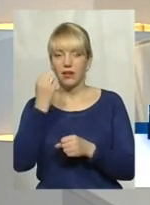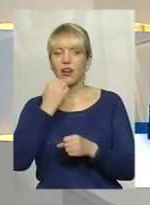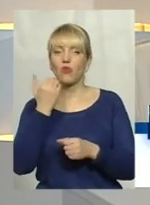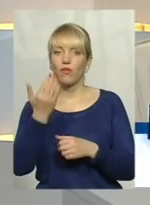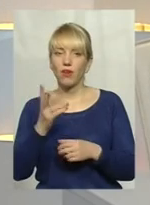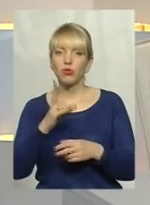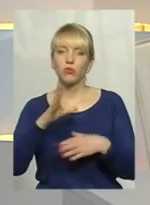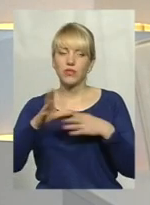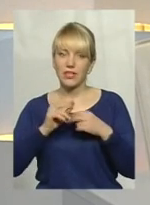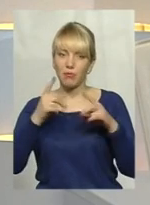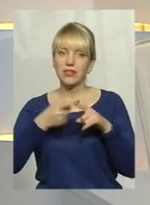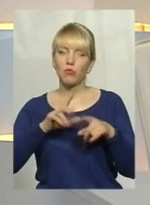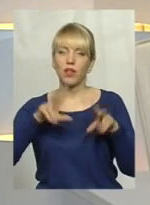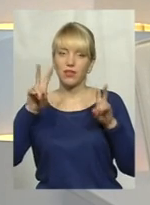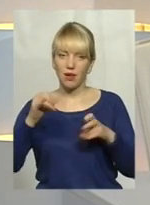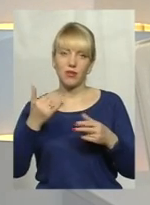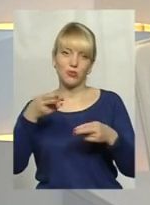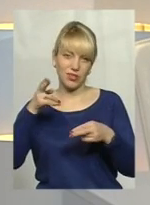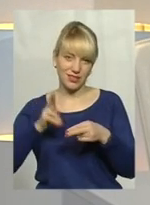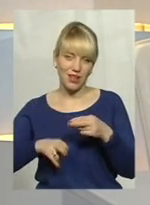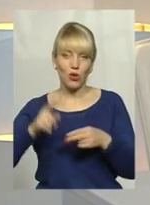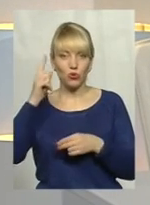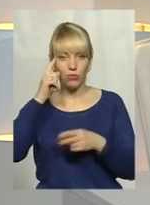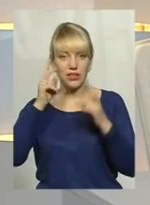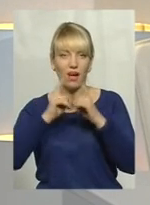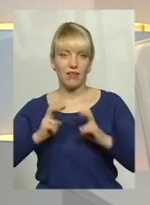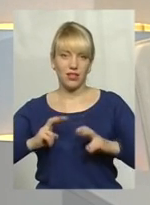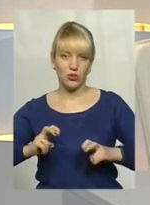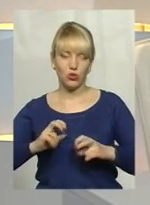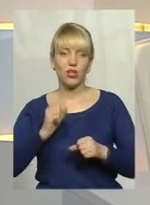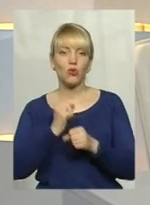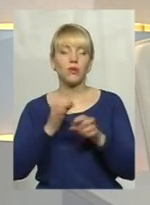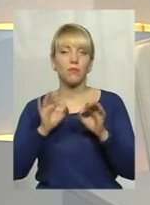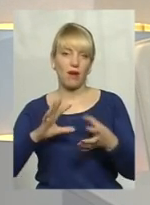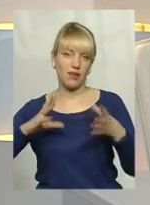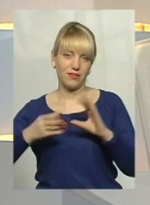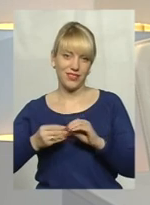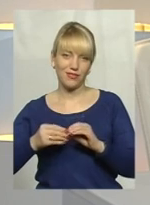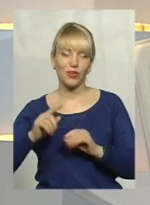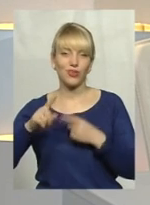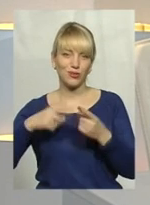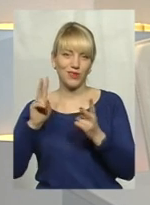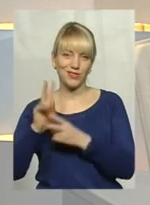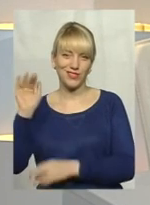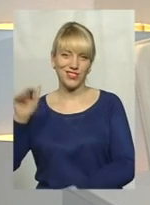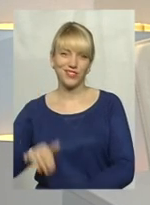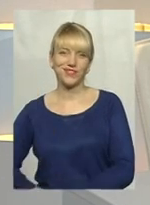нами. Це була тема. На сьогодні вона вичерпана. Думайте, аналізуйте, робіть правильні висновки. Побачимось.